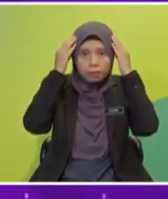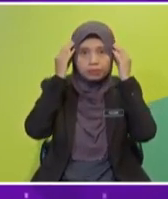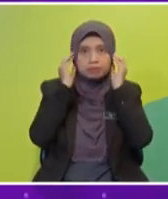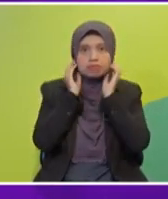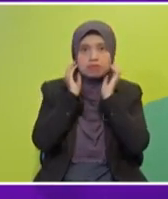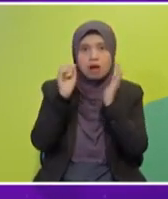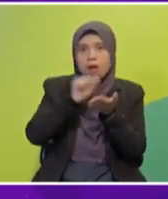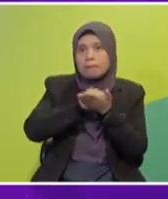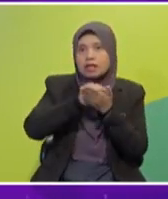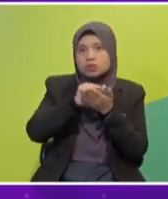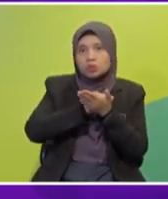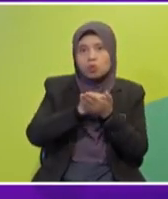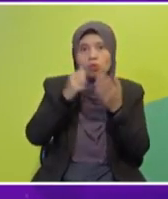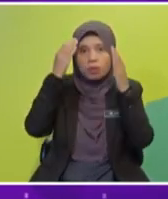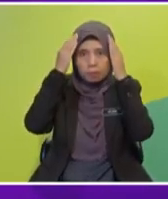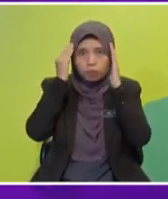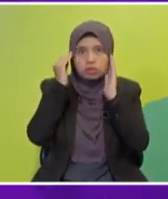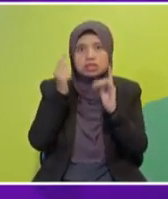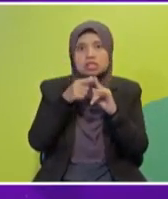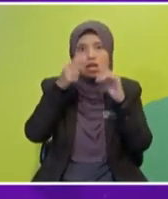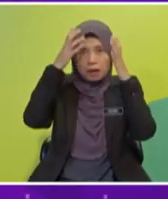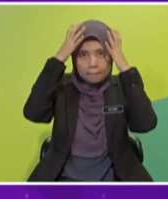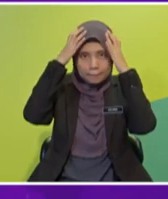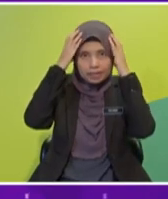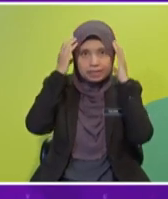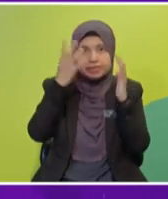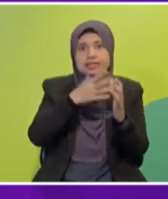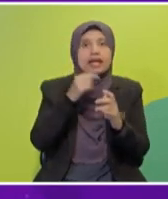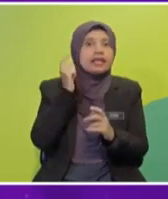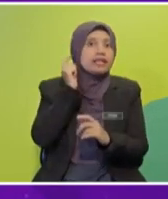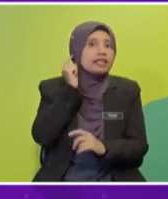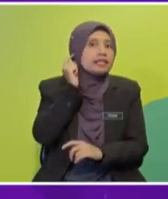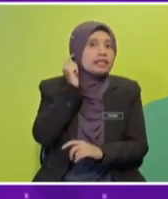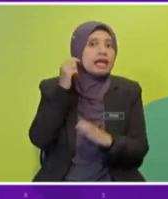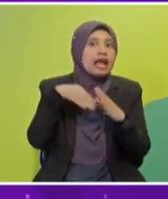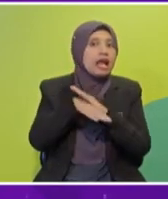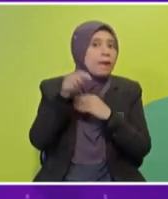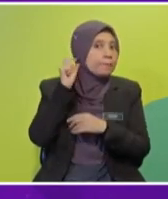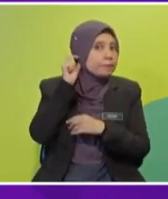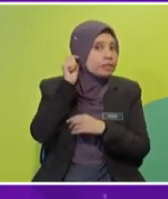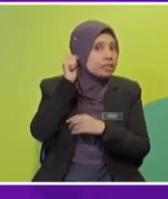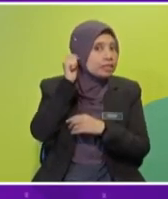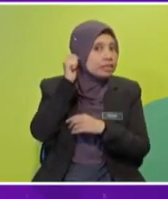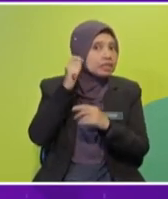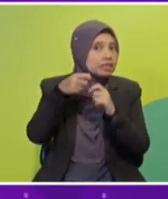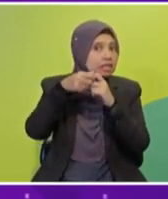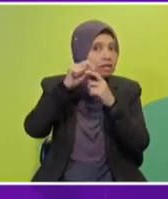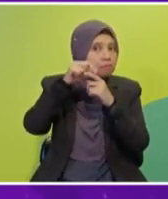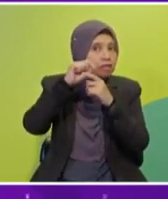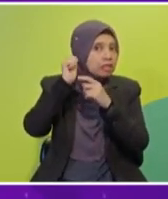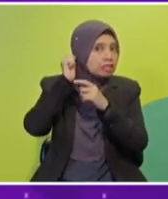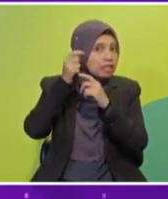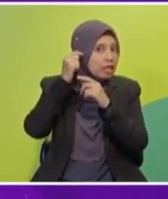Membasuh keseluruh rambut di kepala dan telinga. Maknanya di pelipat-pelipat telinga ni semuanya